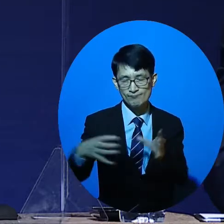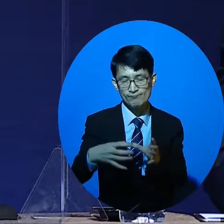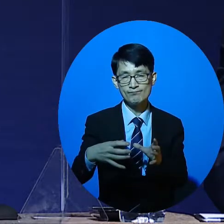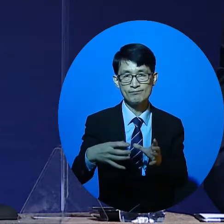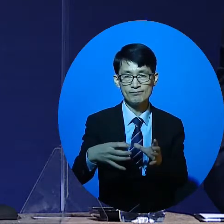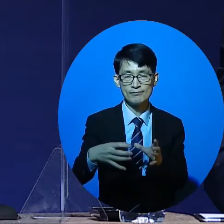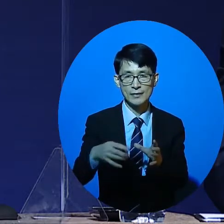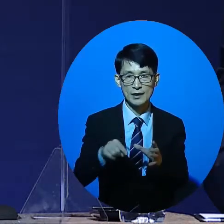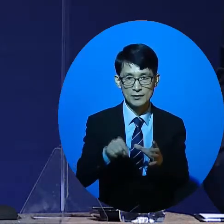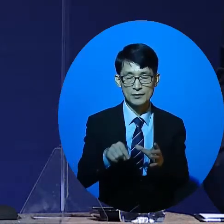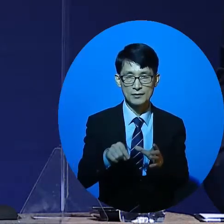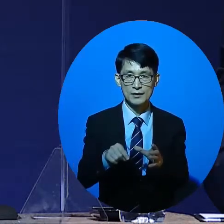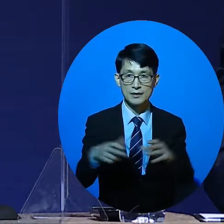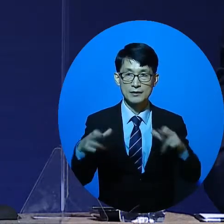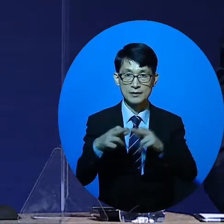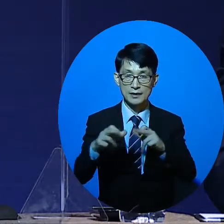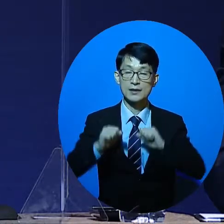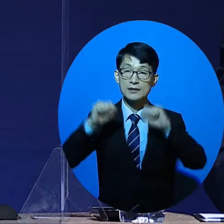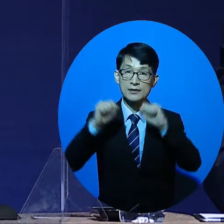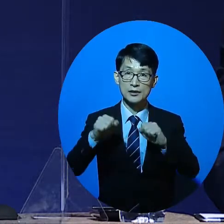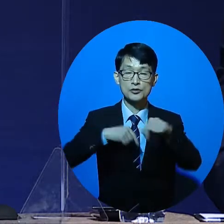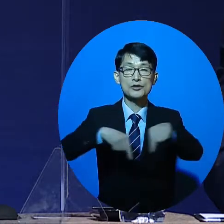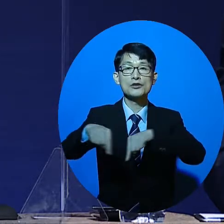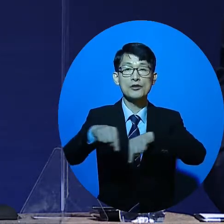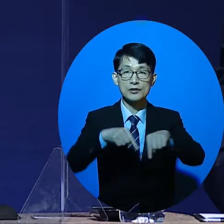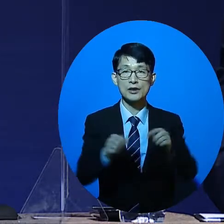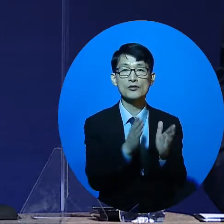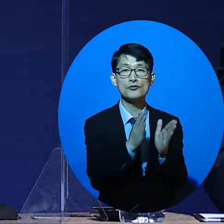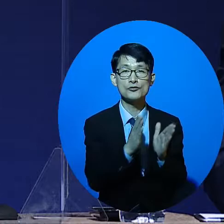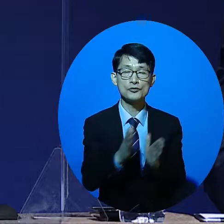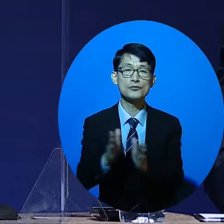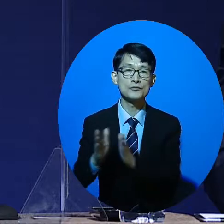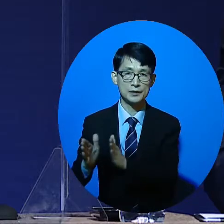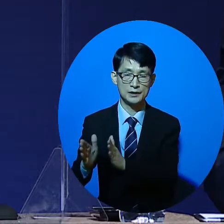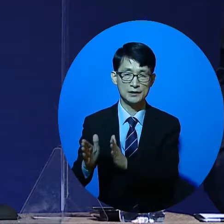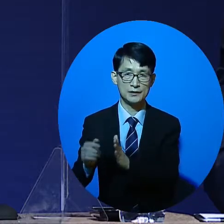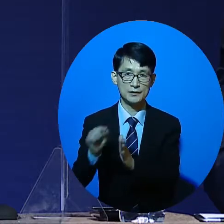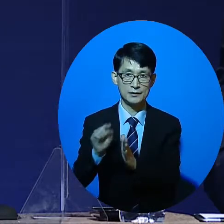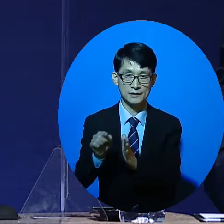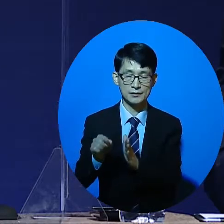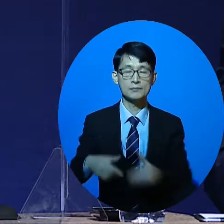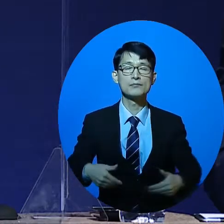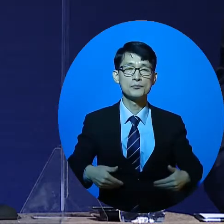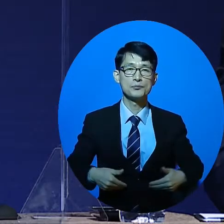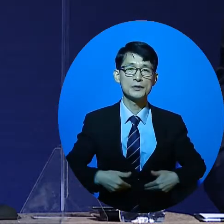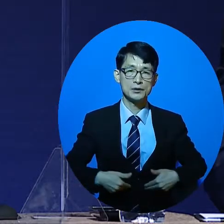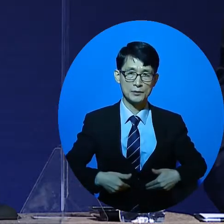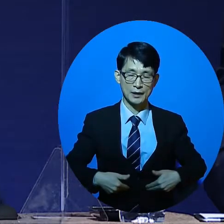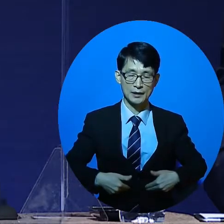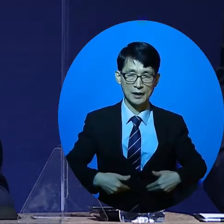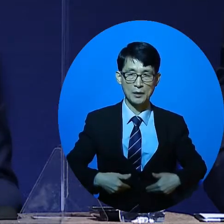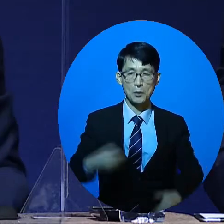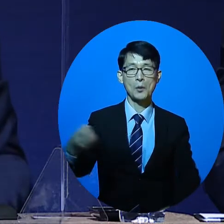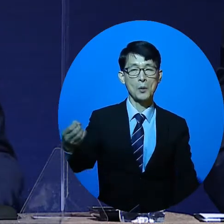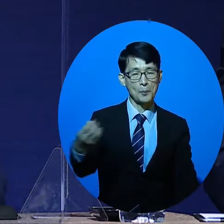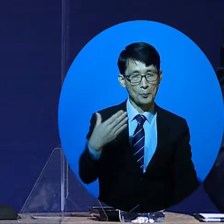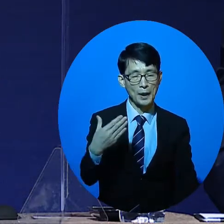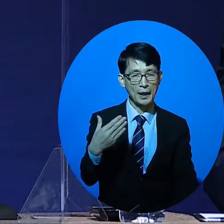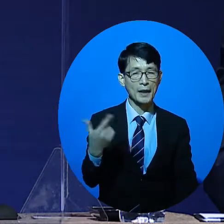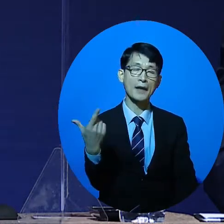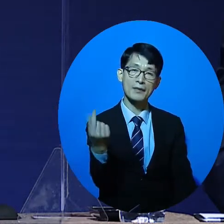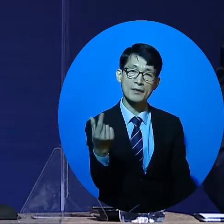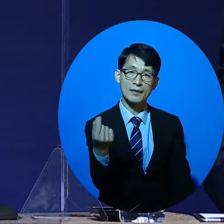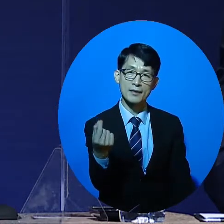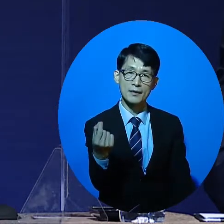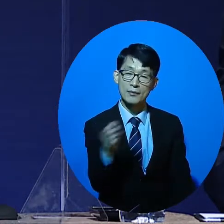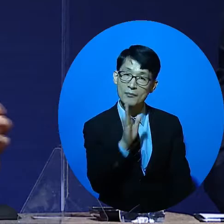있는 그런 장애인 체육 정책이 마련하는 정책을 마련하는 것이 필요하다고 이제 요약을 할 수 있겠습니다. 교수님